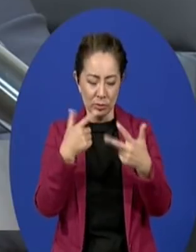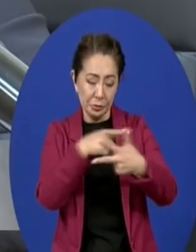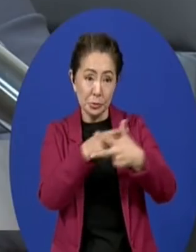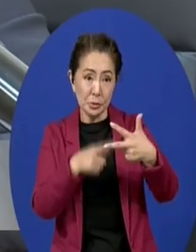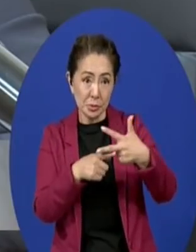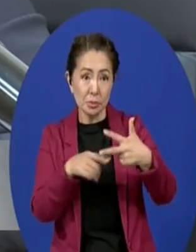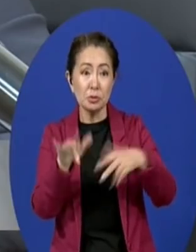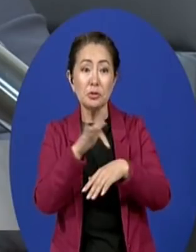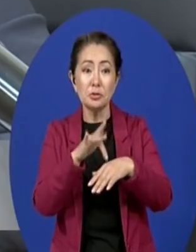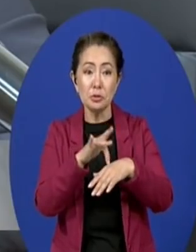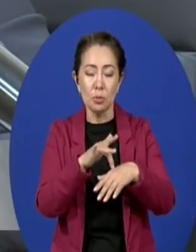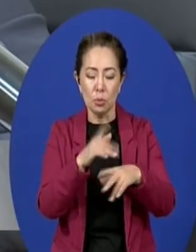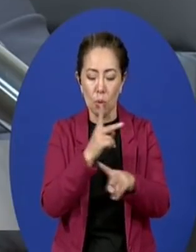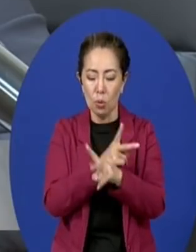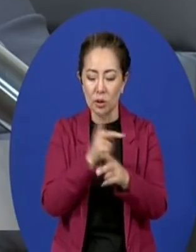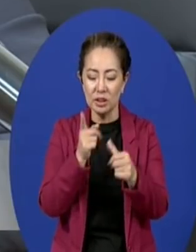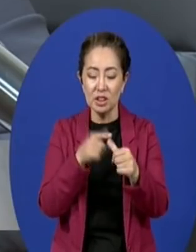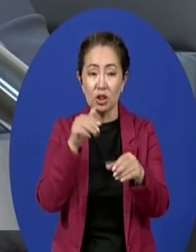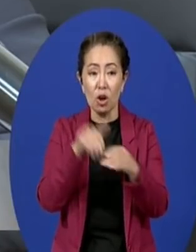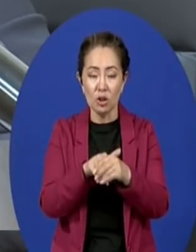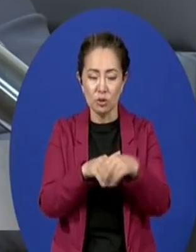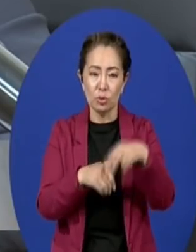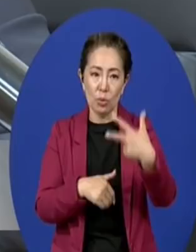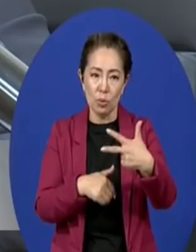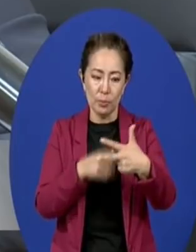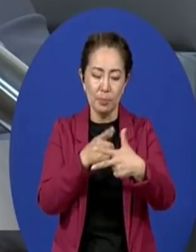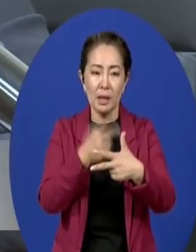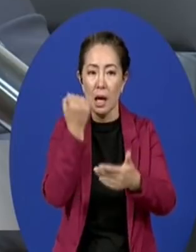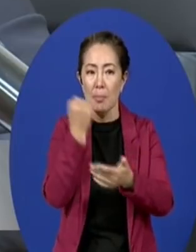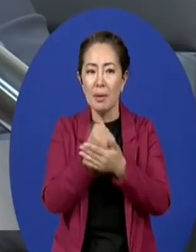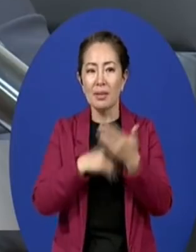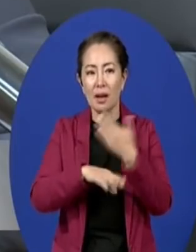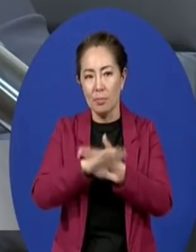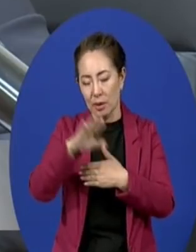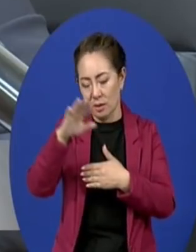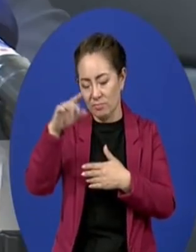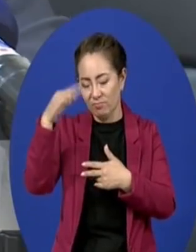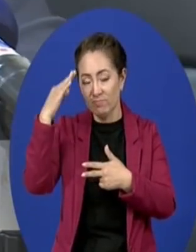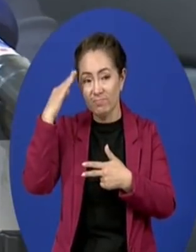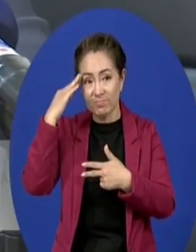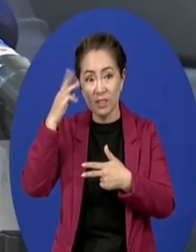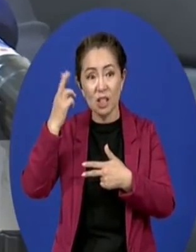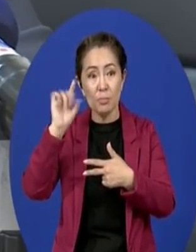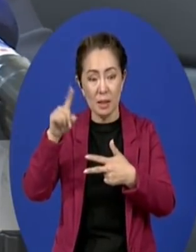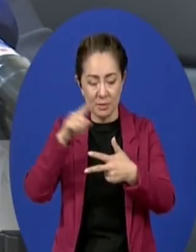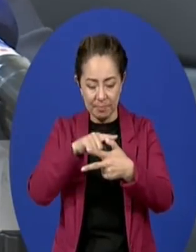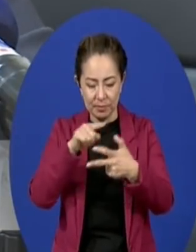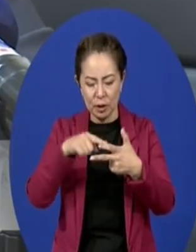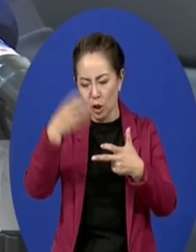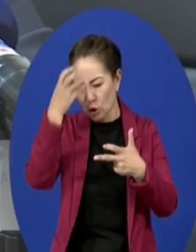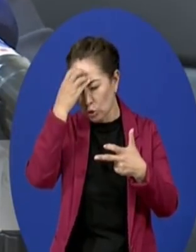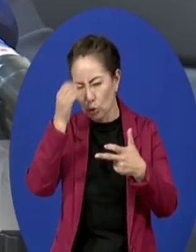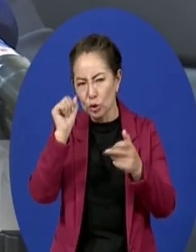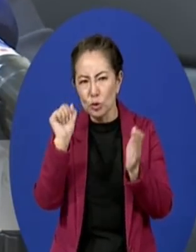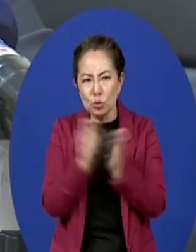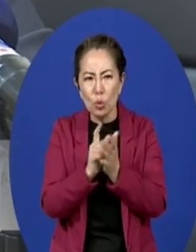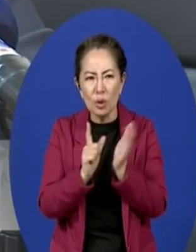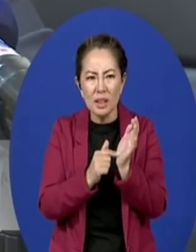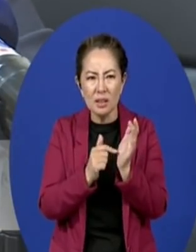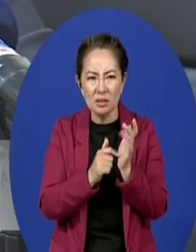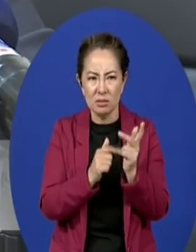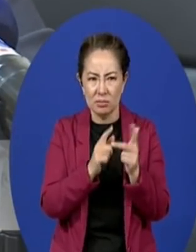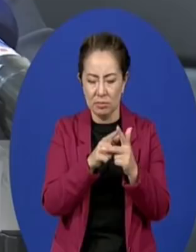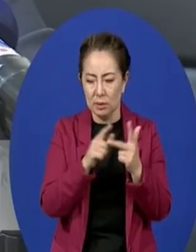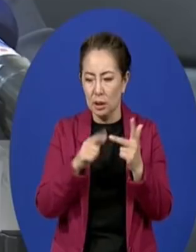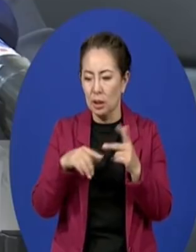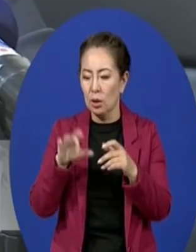төв одоо хуулинд бол нэр төрдөг. За тэр нь бол батлан хамгаалах, төрийн онц чухал болоод тэгэрт үйлчлэг үзүүлж байгаа байгууллагуудын